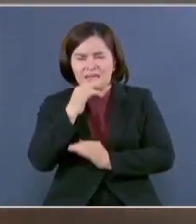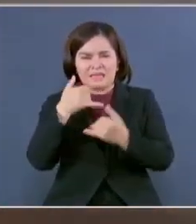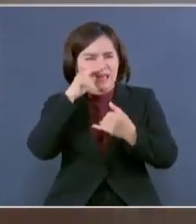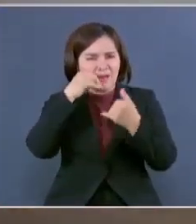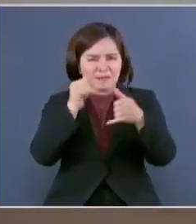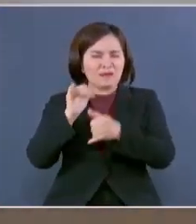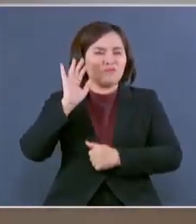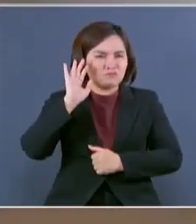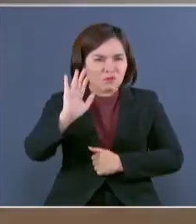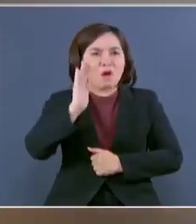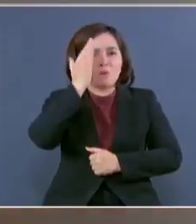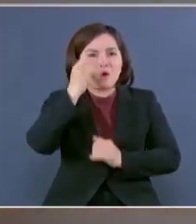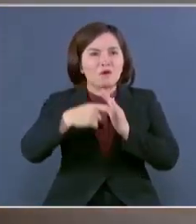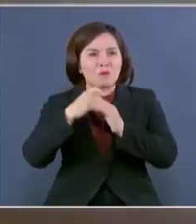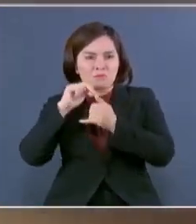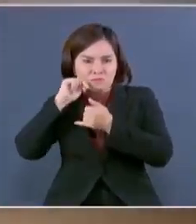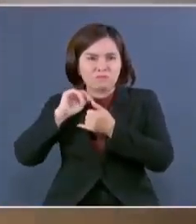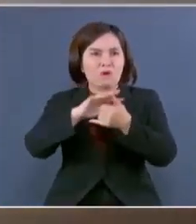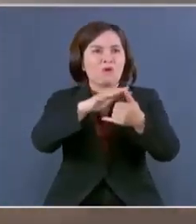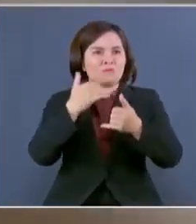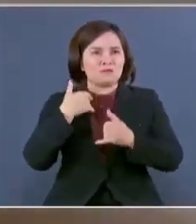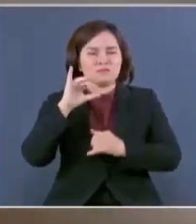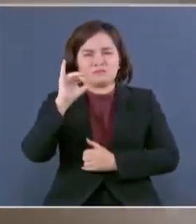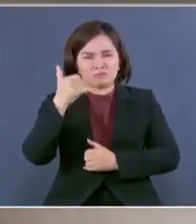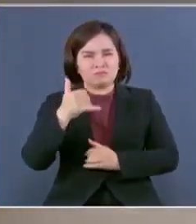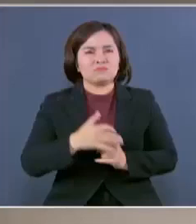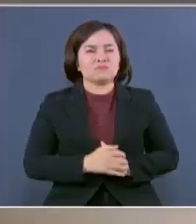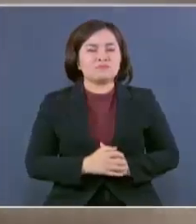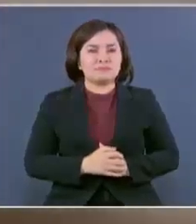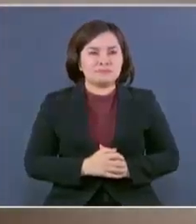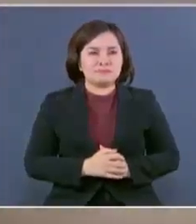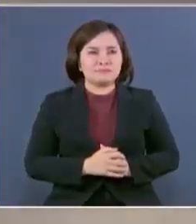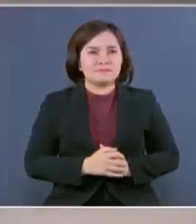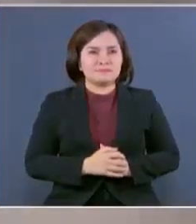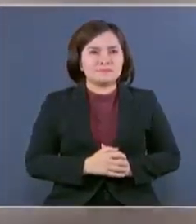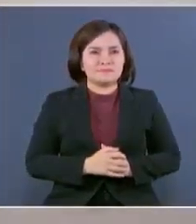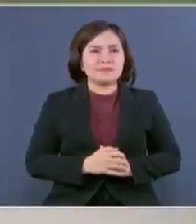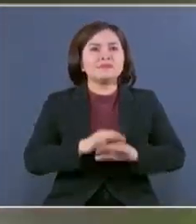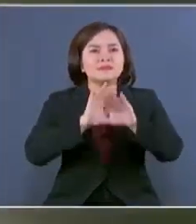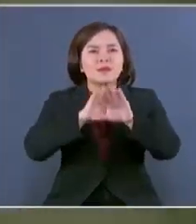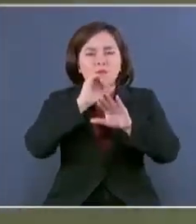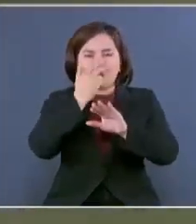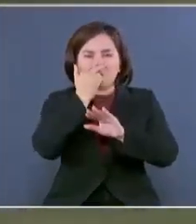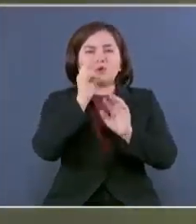ตรหลานลงเล่นน้ำนะครับเพราะอาจจะเกิดน้ำป่าไหลหลากขึ้นมาในระยะเวลาอันสั้นๆเนี่ยนะครับระมัดระวังเย